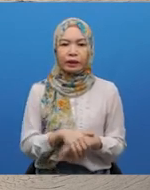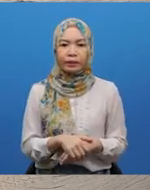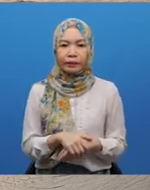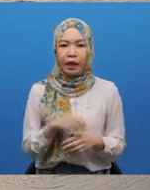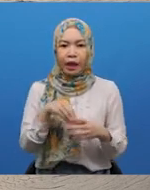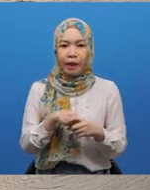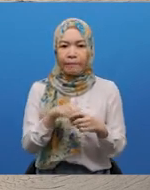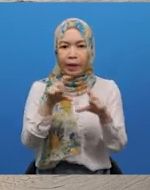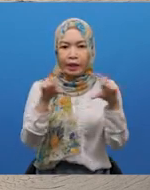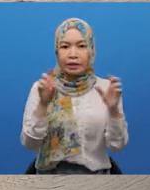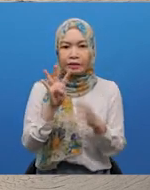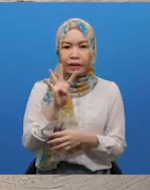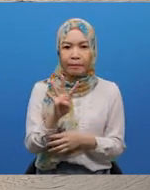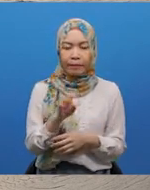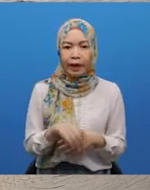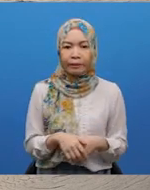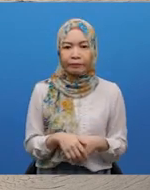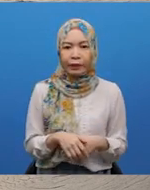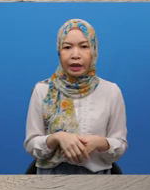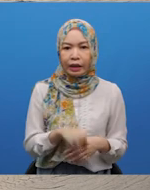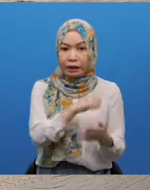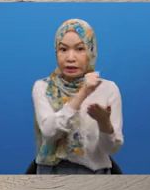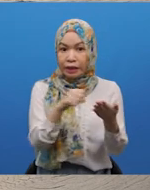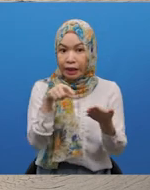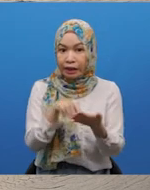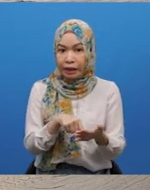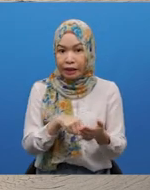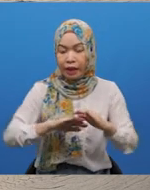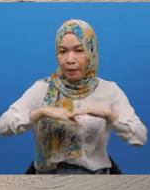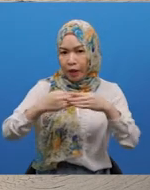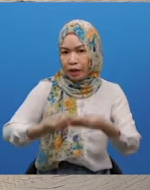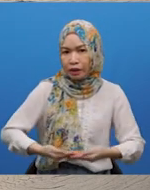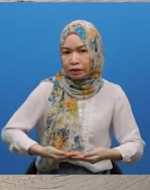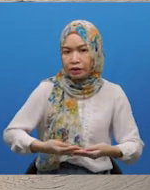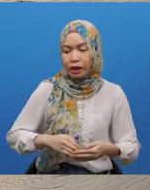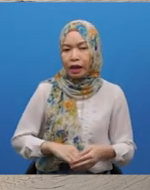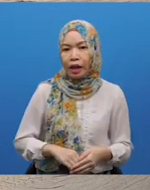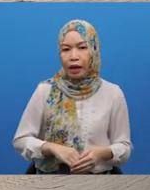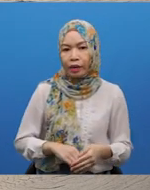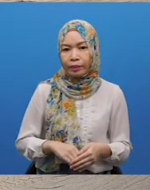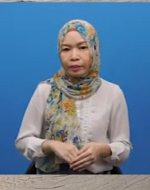keempat syair ini, iaitu hamillah puteri permaisuri.